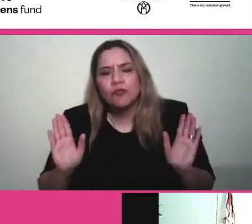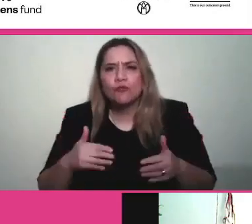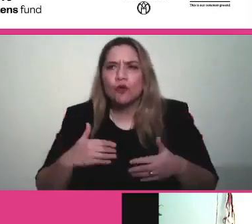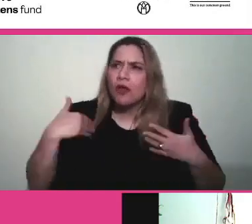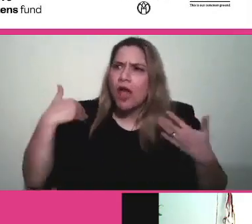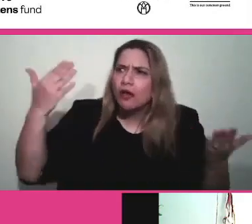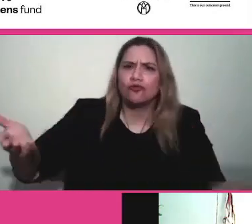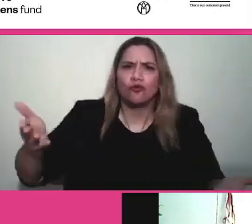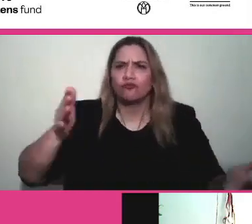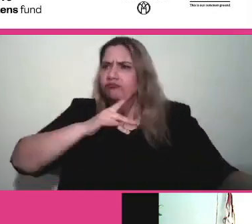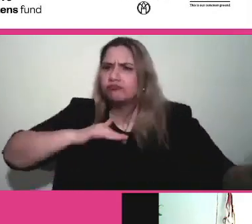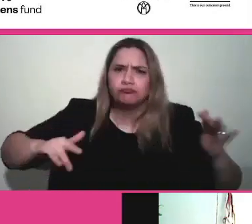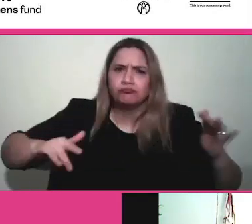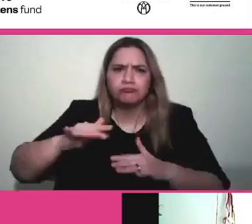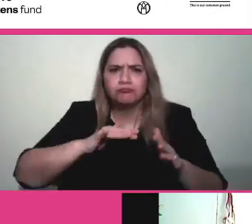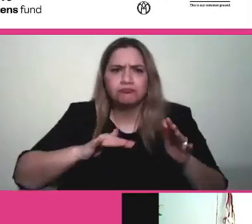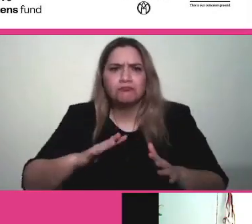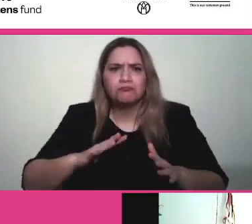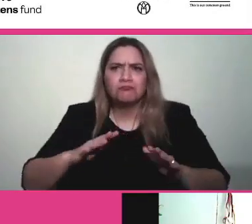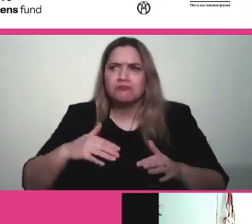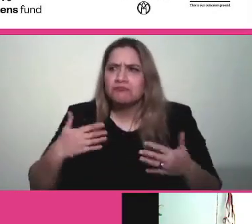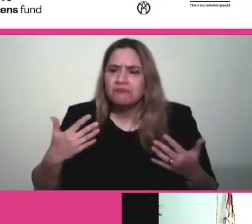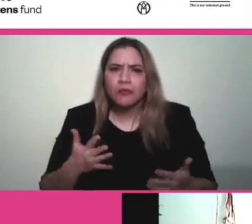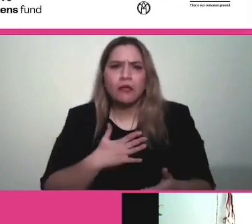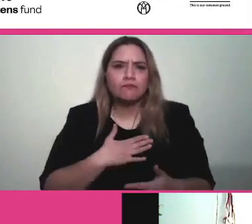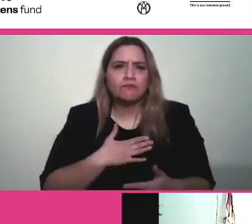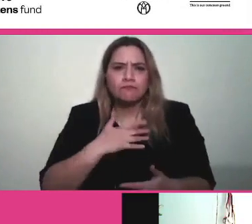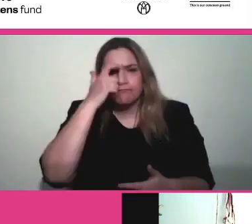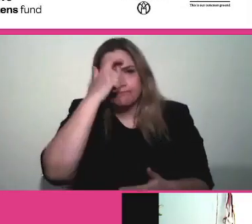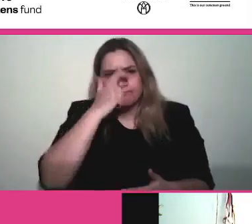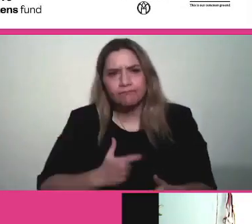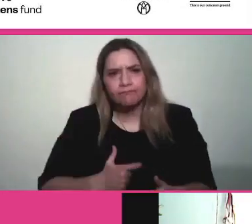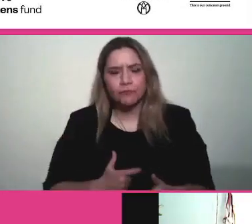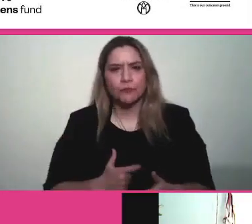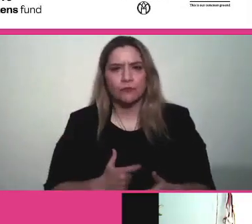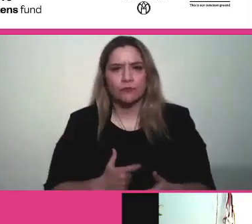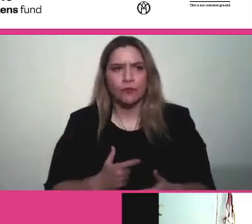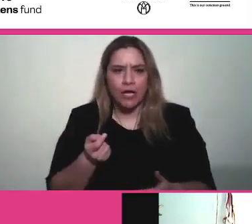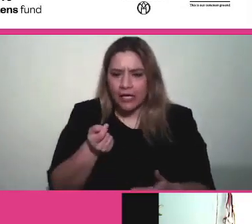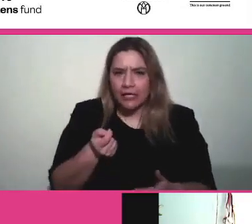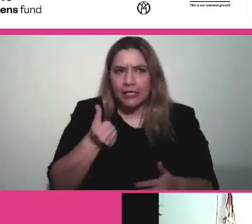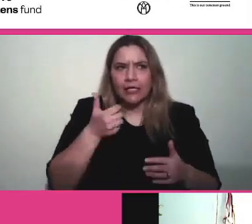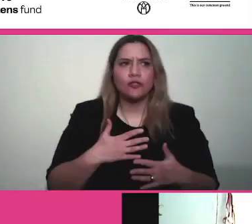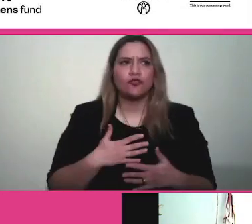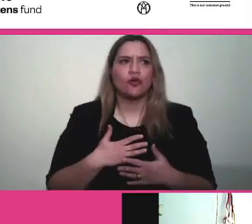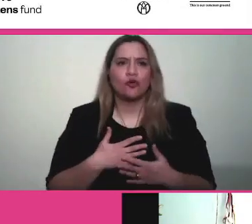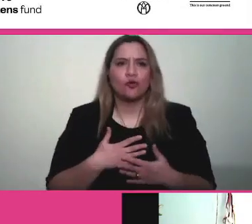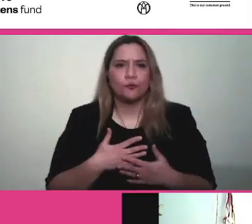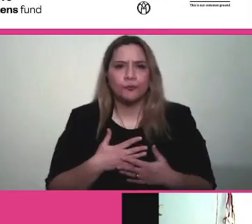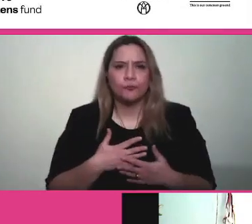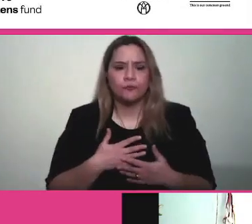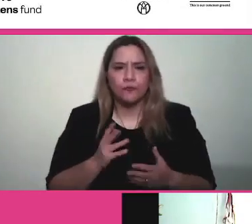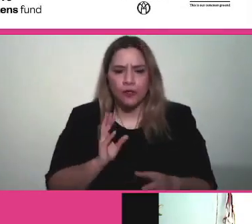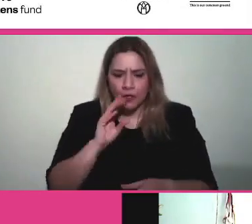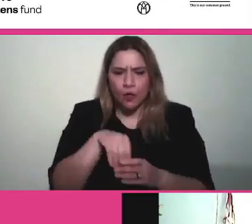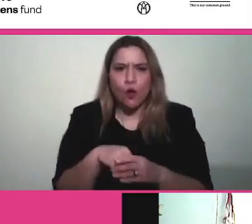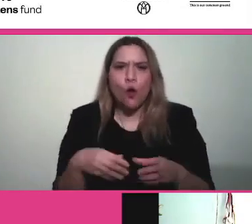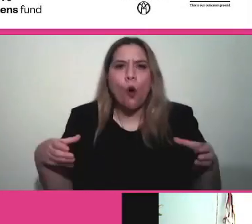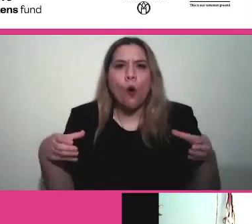εξωστρεφής. Εγώ ήταν ένα μεγάλο ρίσκο να ενταχθώ στην ομάδα